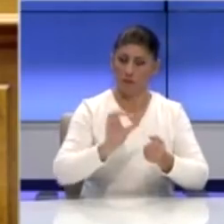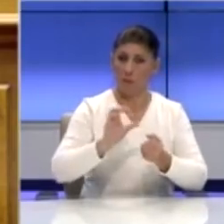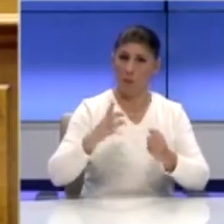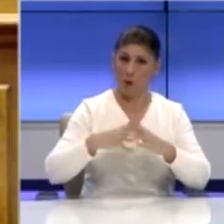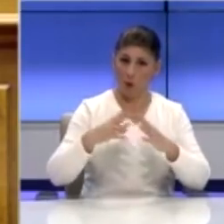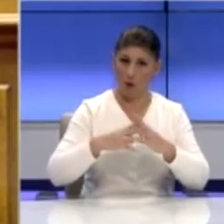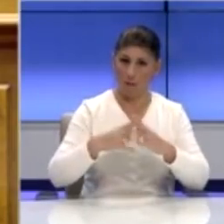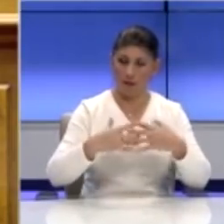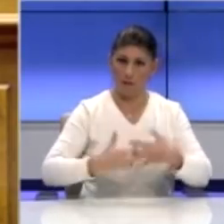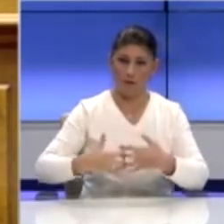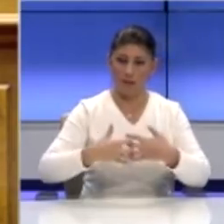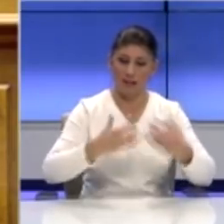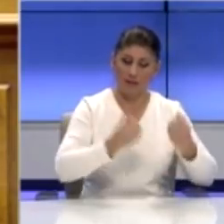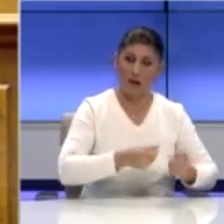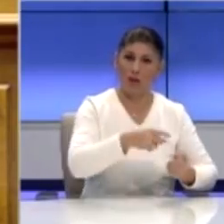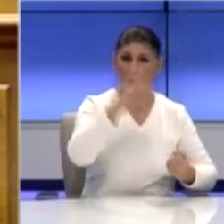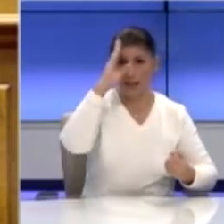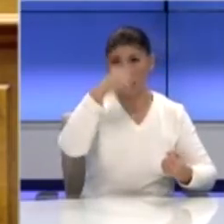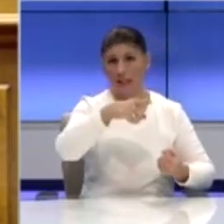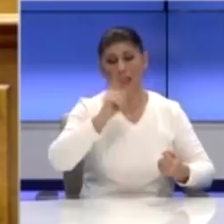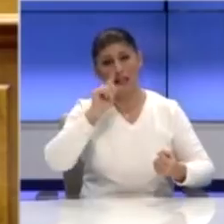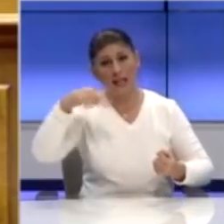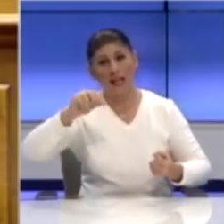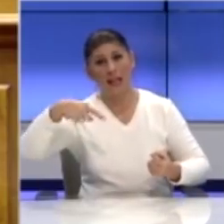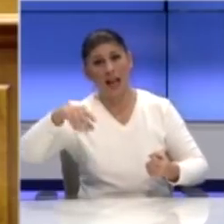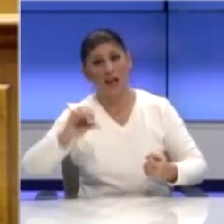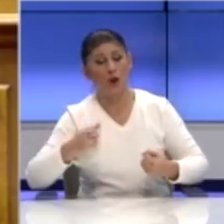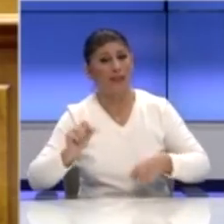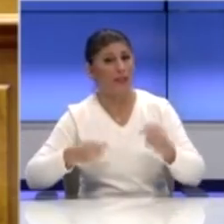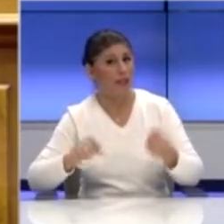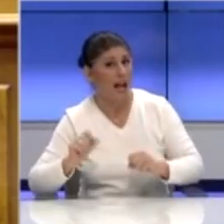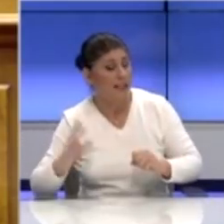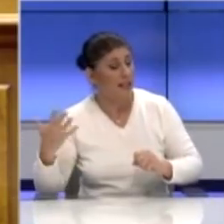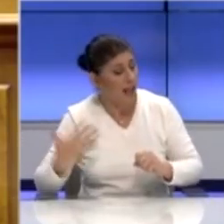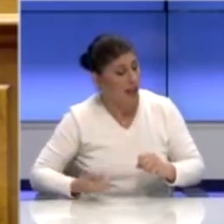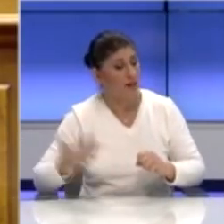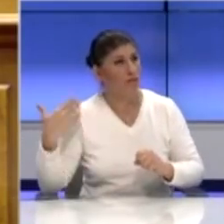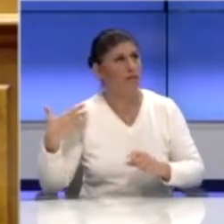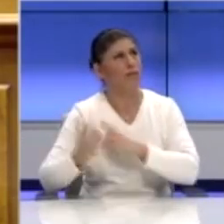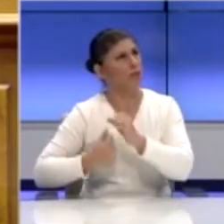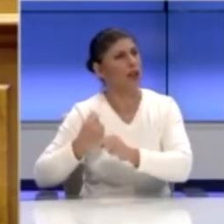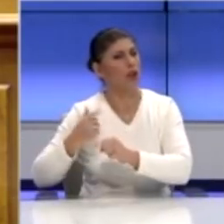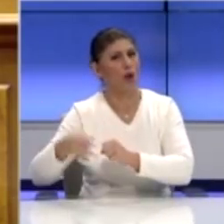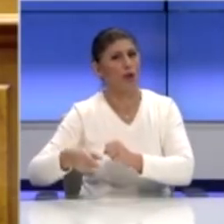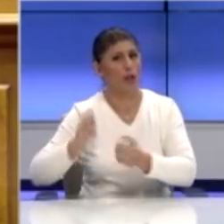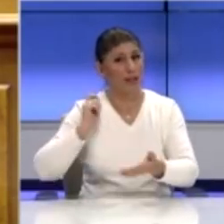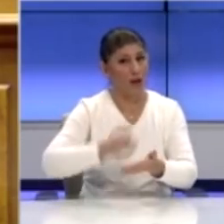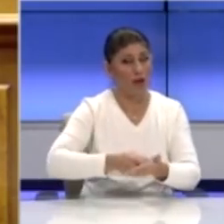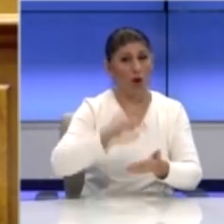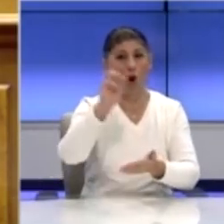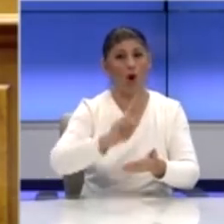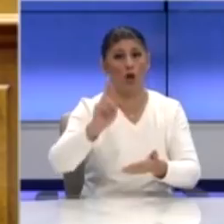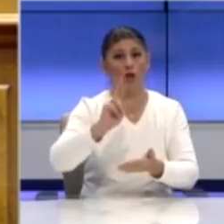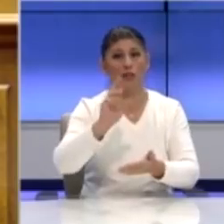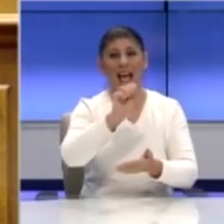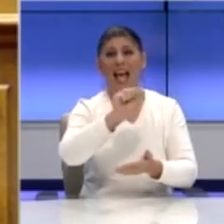Βιομηχανία έναντι της Αμερικανικής ή τις συνατοικές αντιδράσεις που προκάλεσε πριν από μερικά χρόνια η προμήθεια των